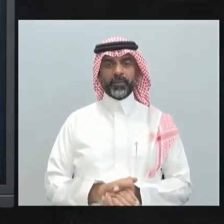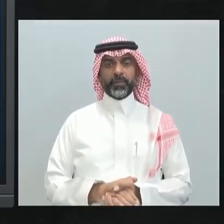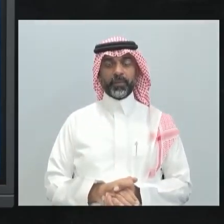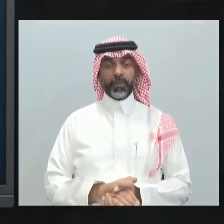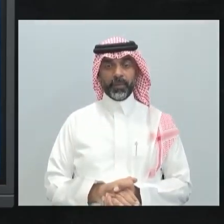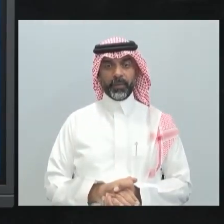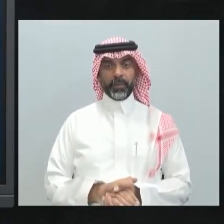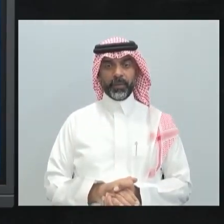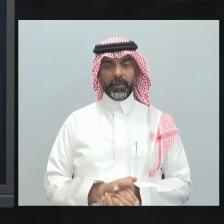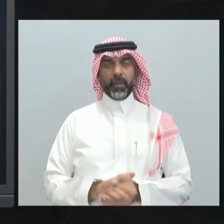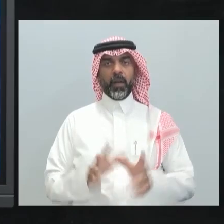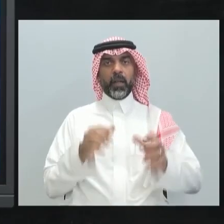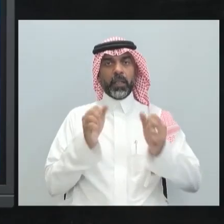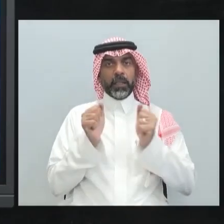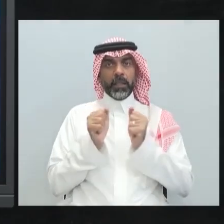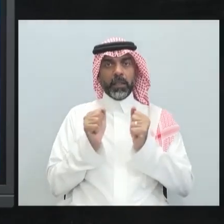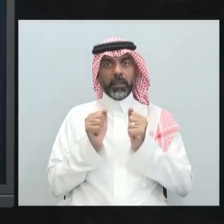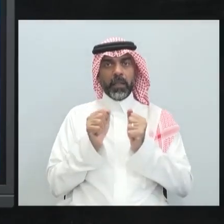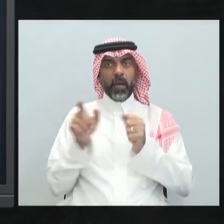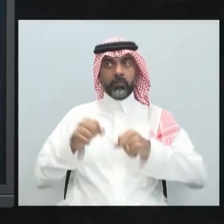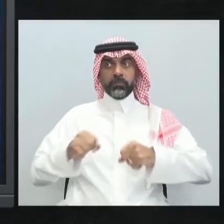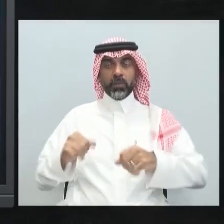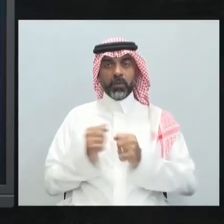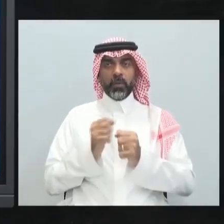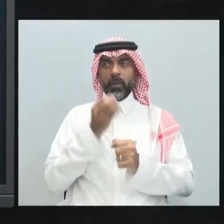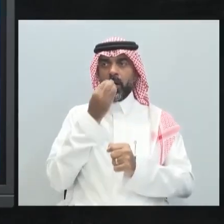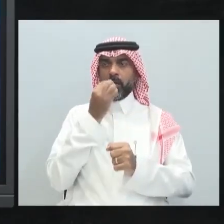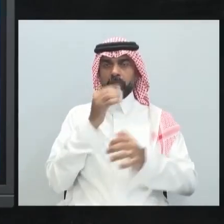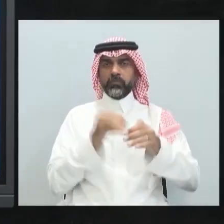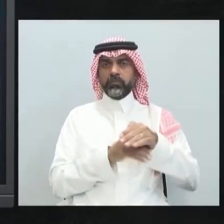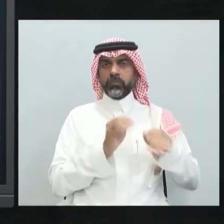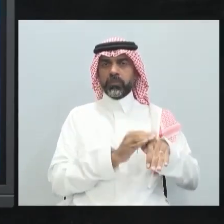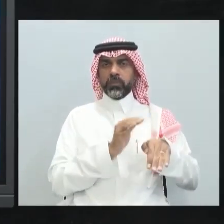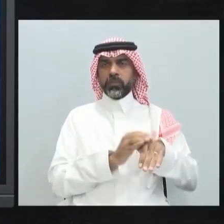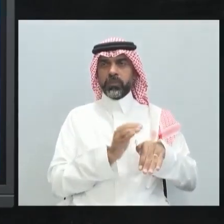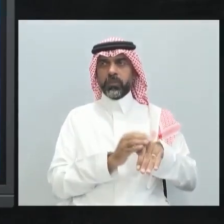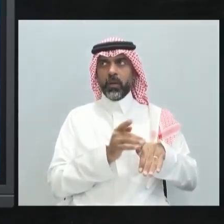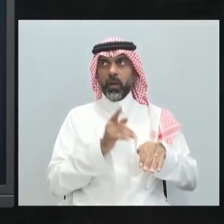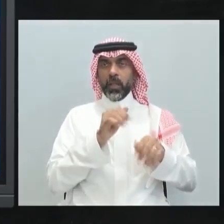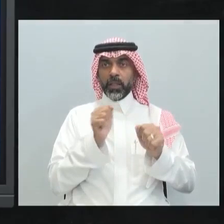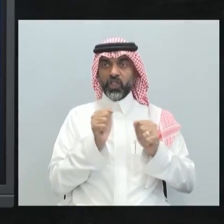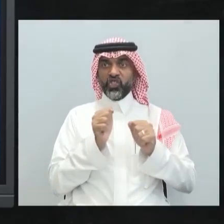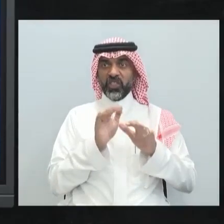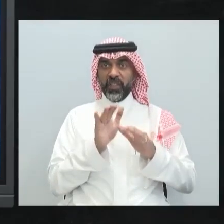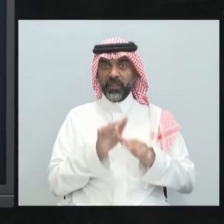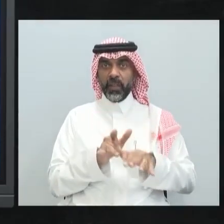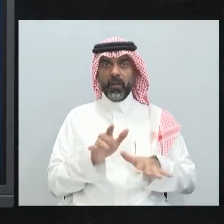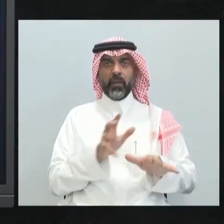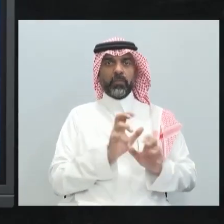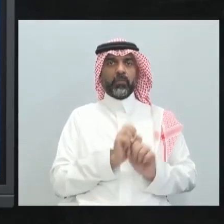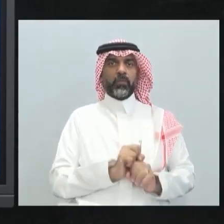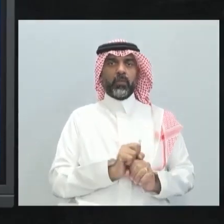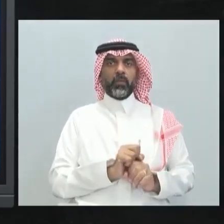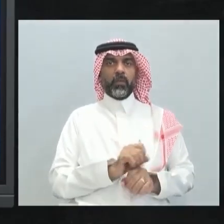الغذاء لكي يثبت لفترات طويله هذا الدب احتياجاته الكبيره لو تواجد مع اكثر من دب في هذه المنطقه قد تكون هذه